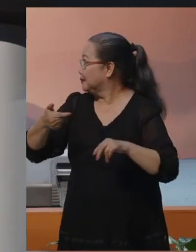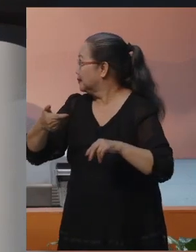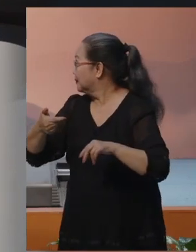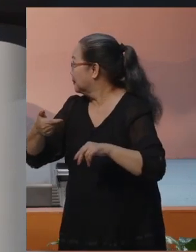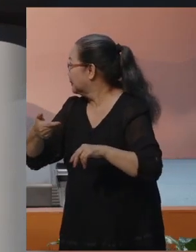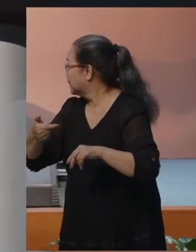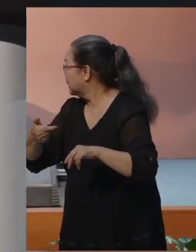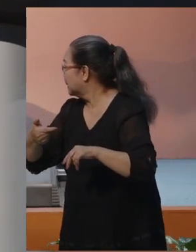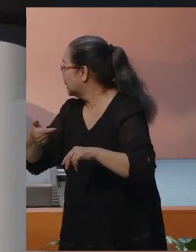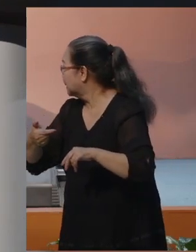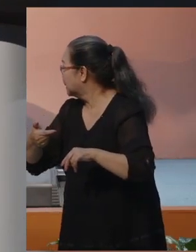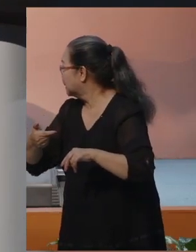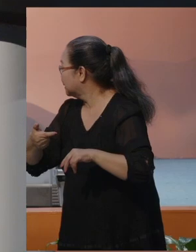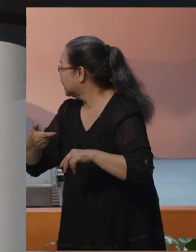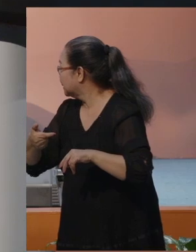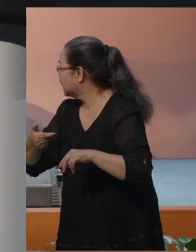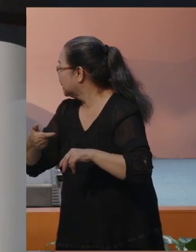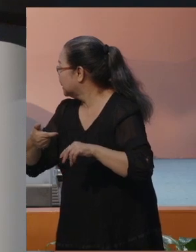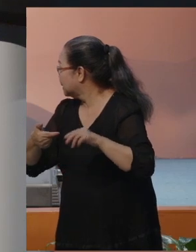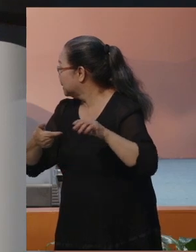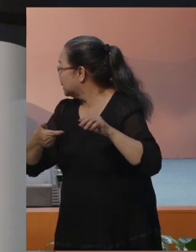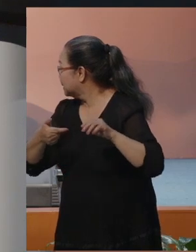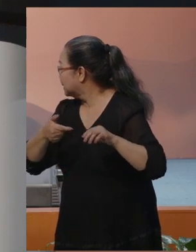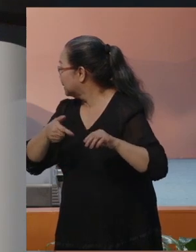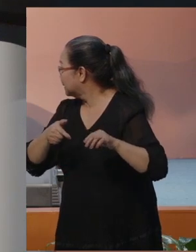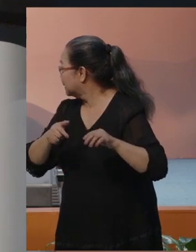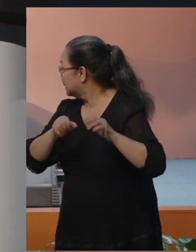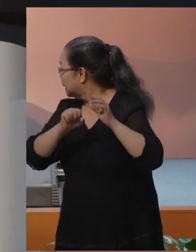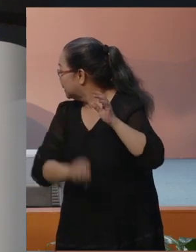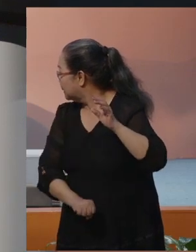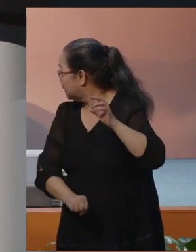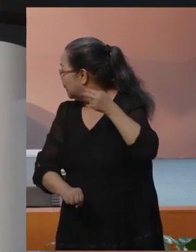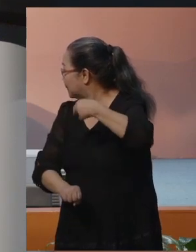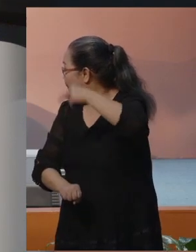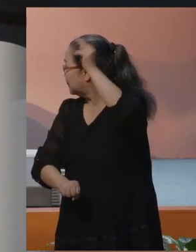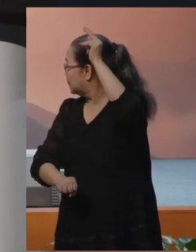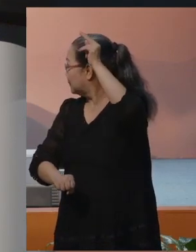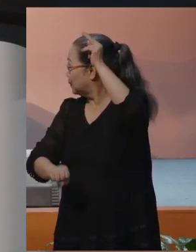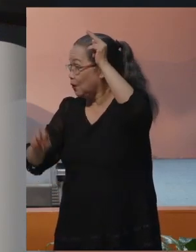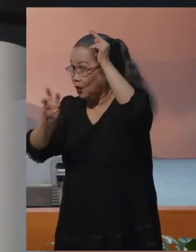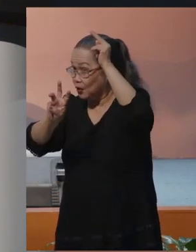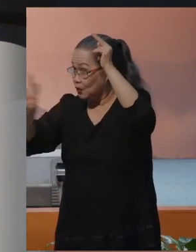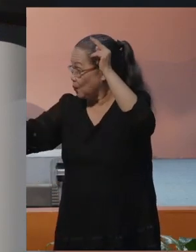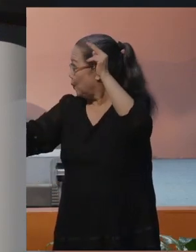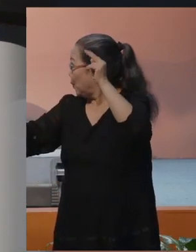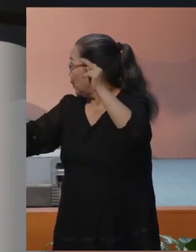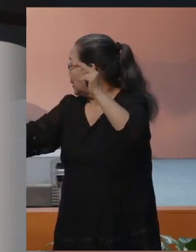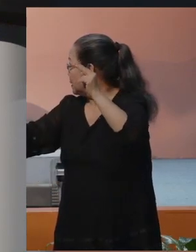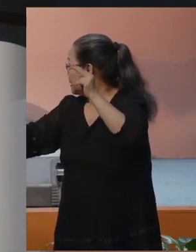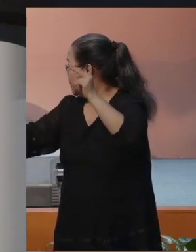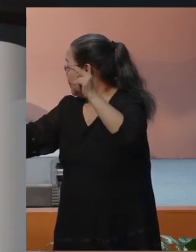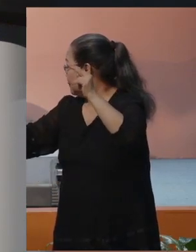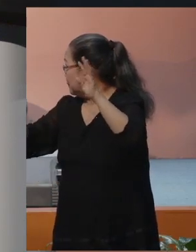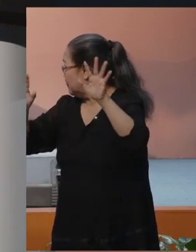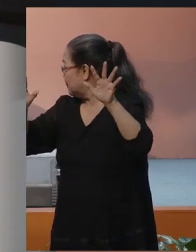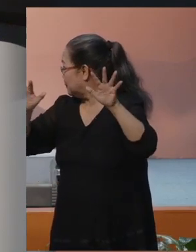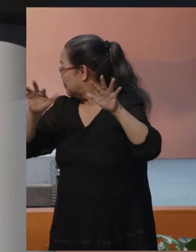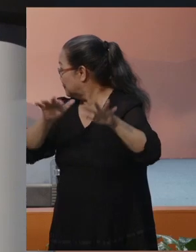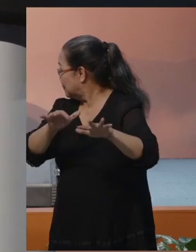No? So kung ito po ang north, ito po ang south, ito po ang west, from your perspective,